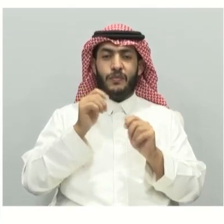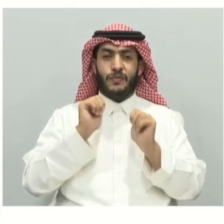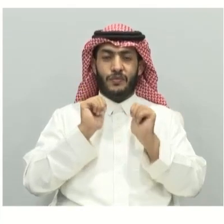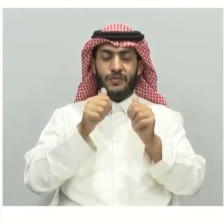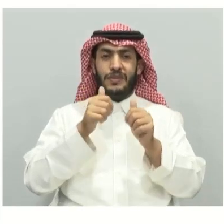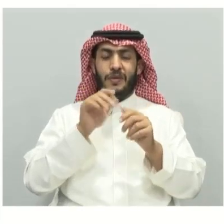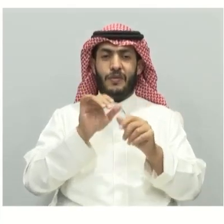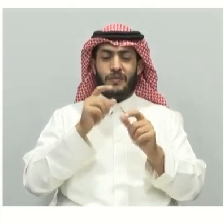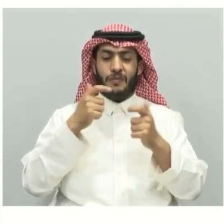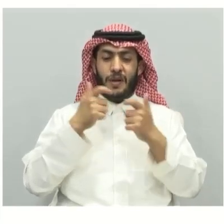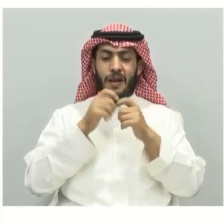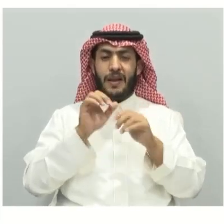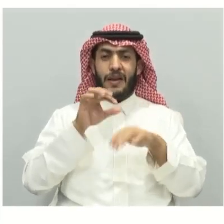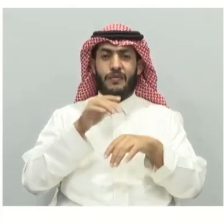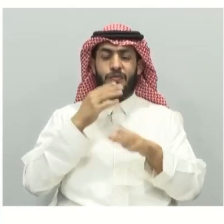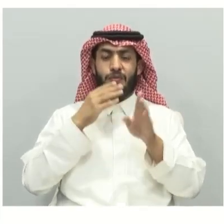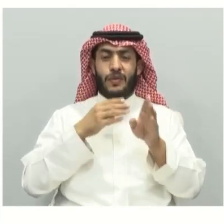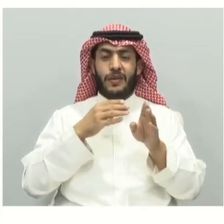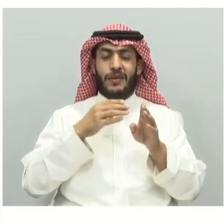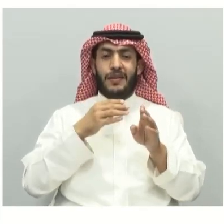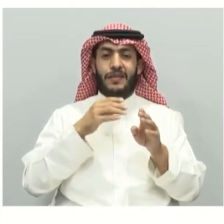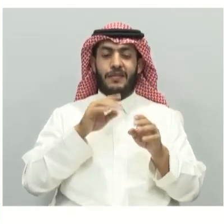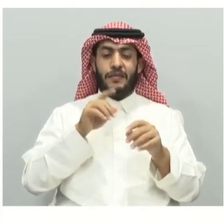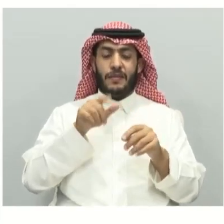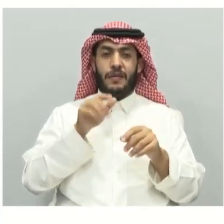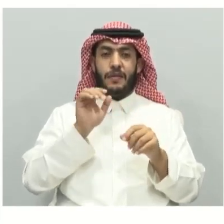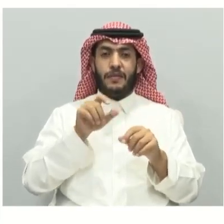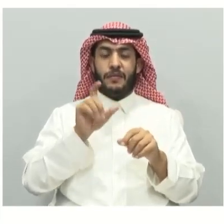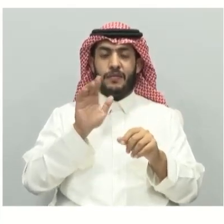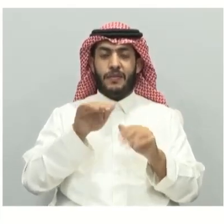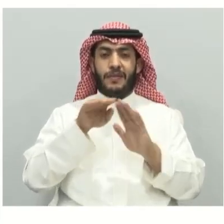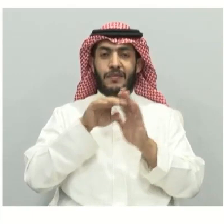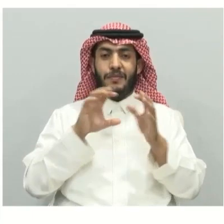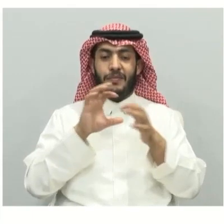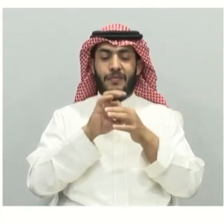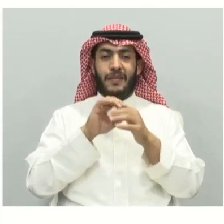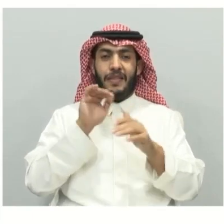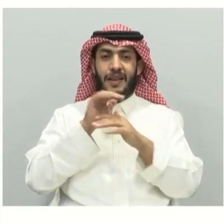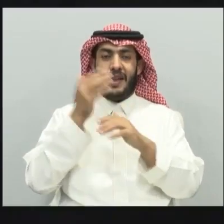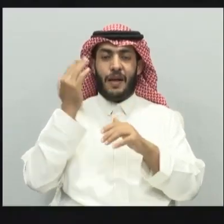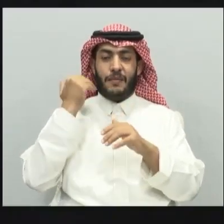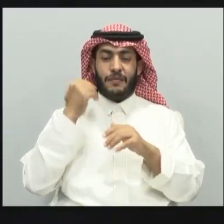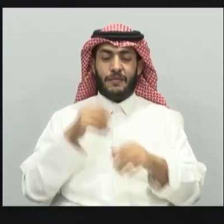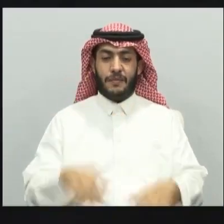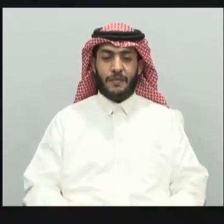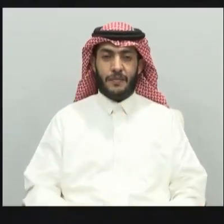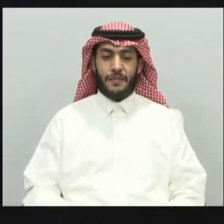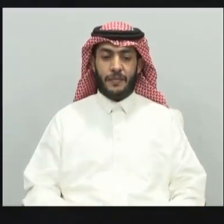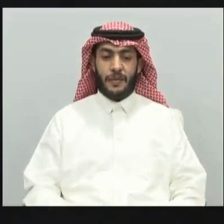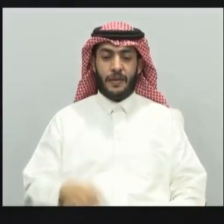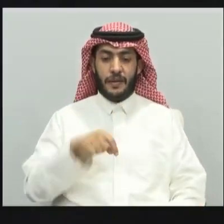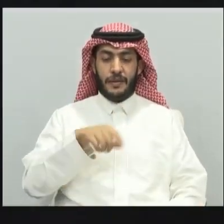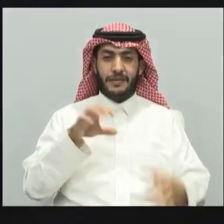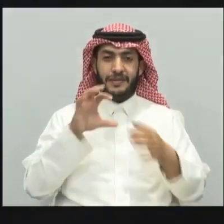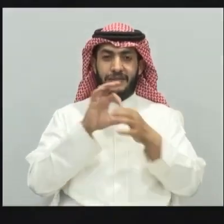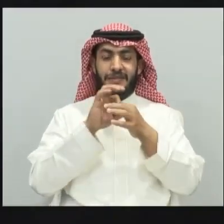المحدثين في محاربه الوضع في السنه له ارتباط وصله وثيقه بما سبق ان درستم وه لذلك علينا ان